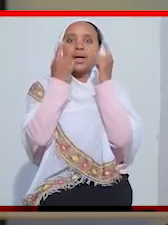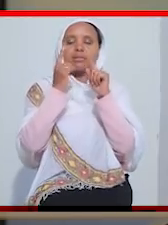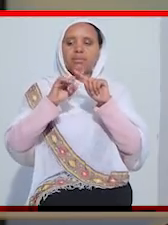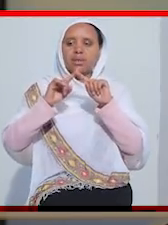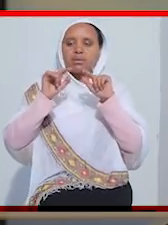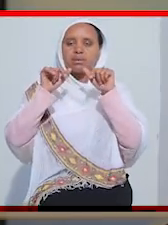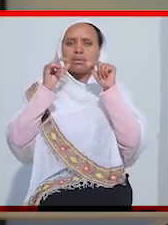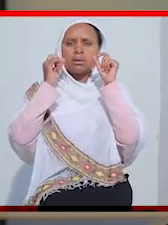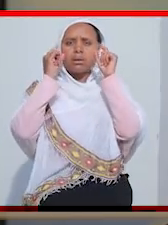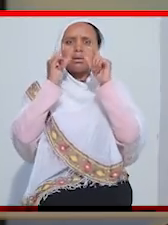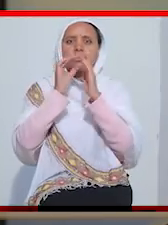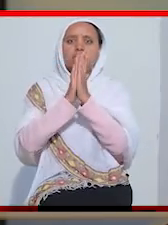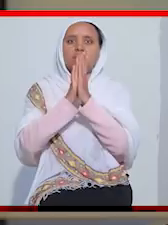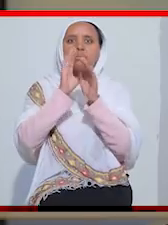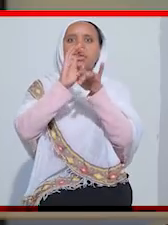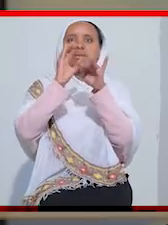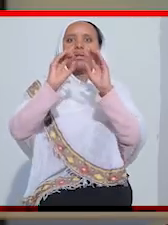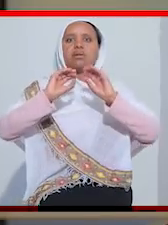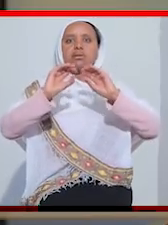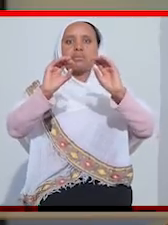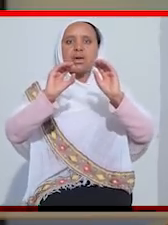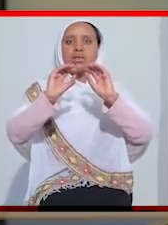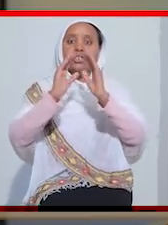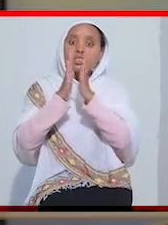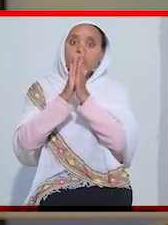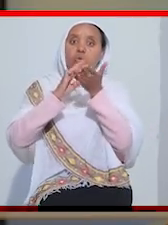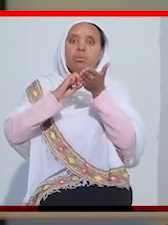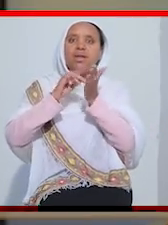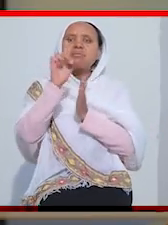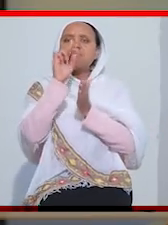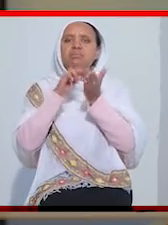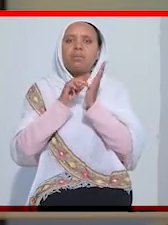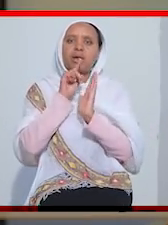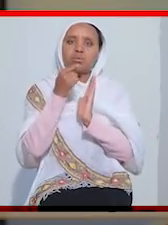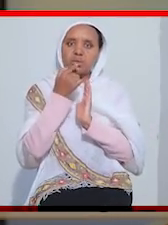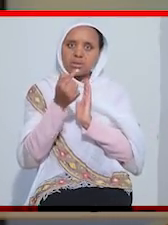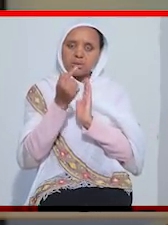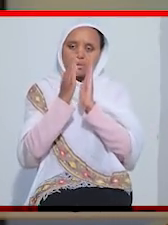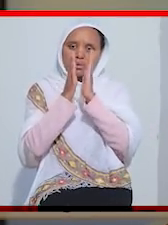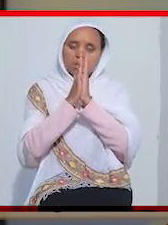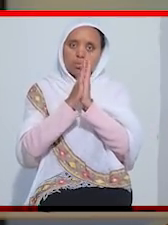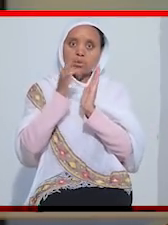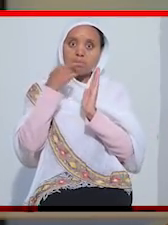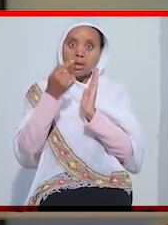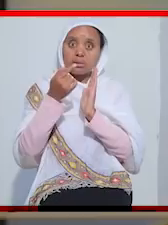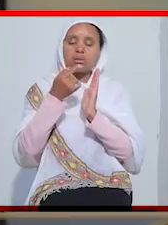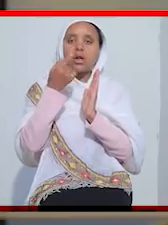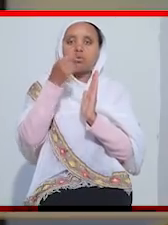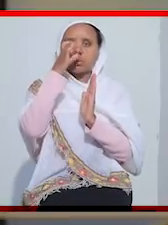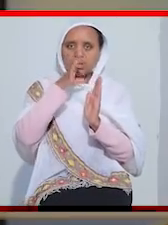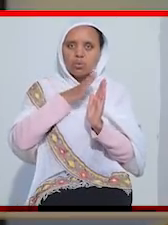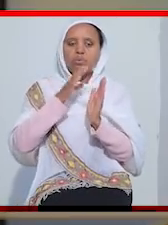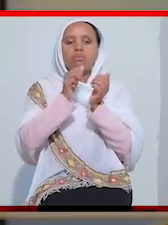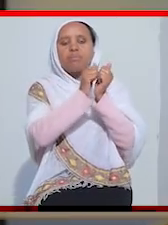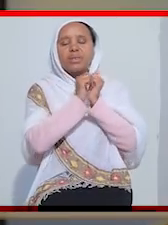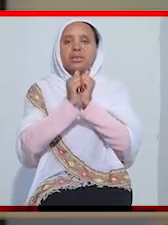ነው ትጋት በተለይ ተግተን እንድንጸልይ ነው ቤተ ክርስቲያን ምታስተምረው ጸሎት ማለት ምን ማለት ነው ስንል ጸሎት ብሂል